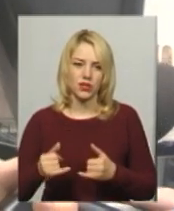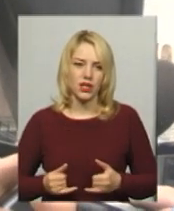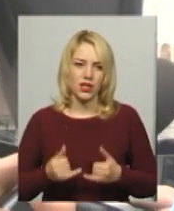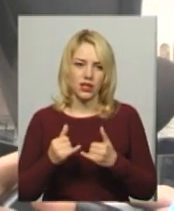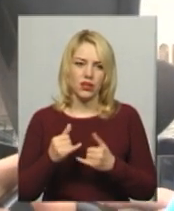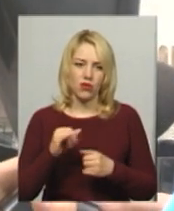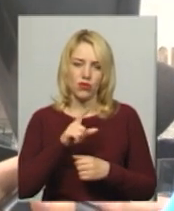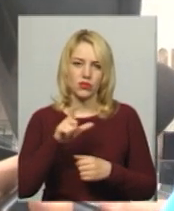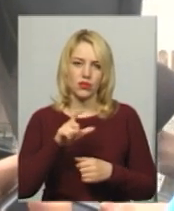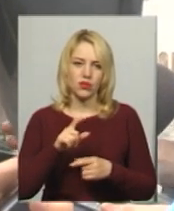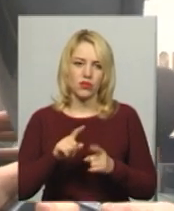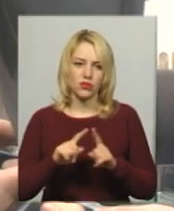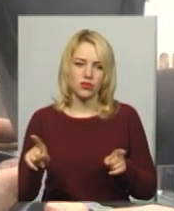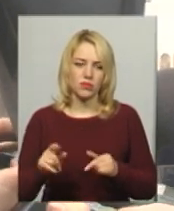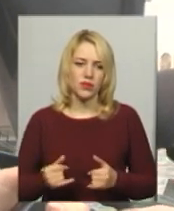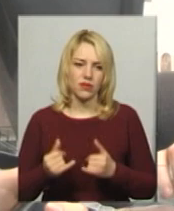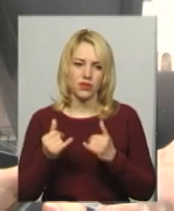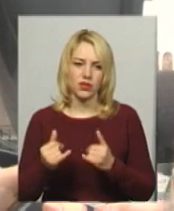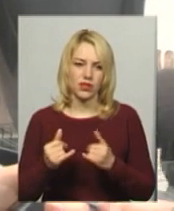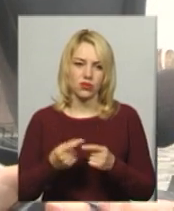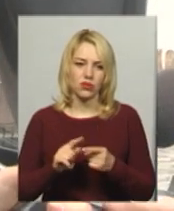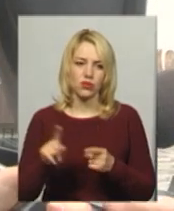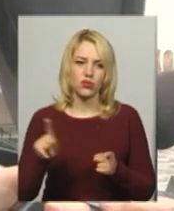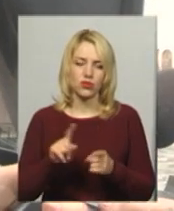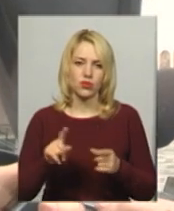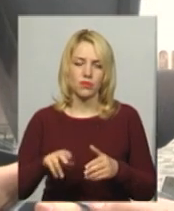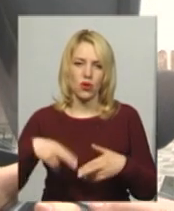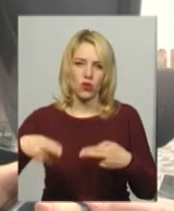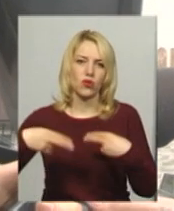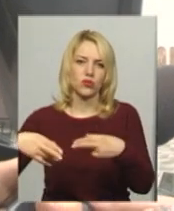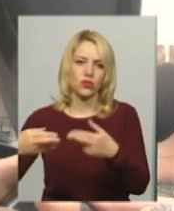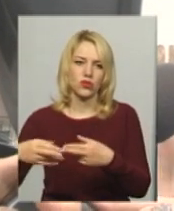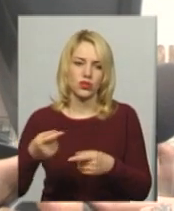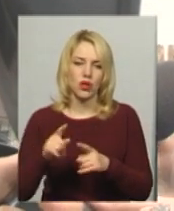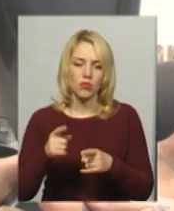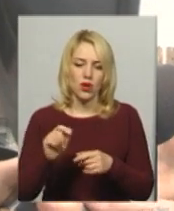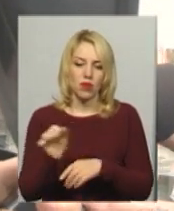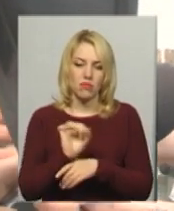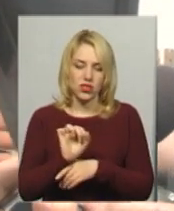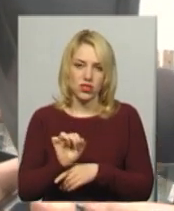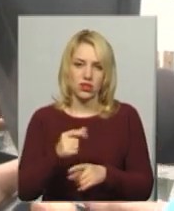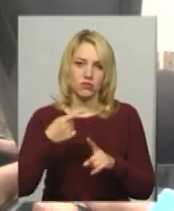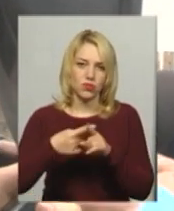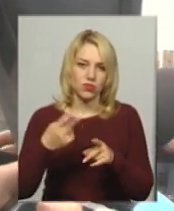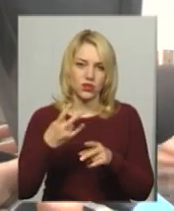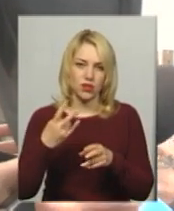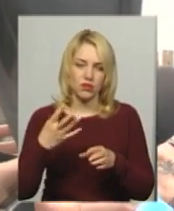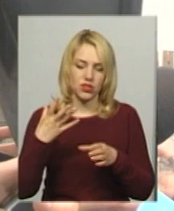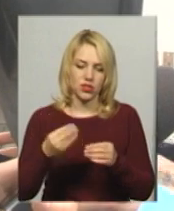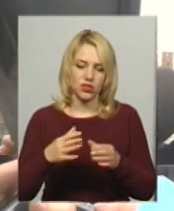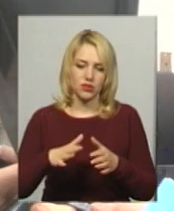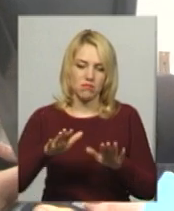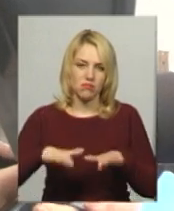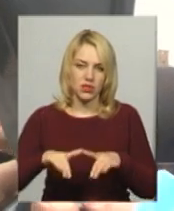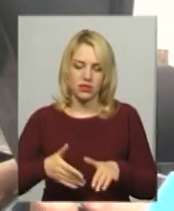та особливо не так для проїзду, як для того, щоб розложити, так як помимо машини, щоб вона розложується в сторони наліво